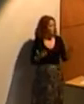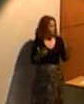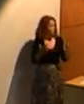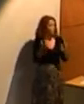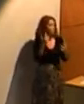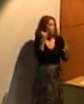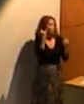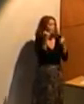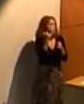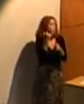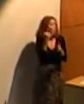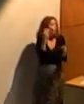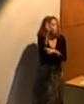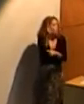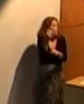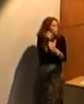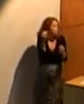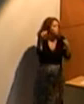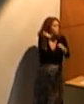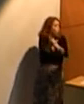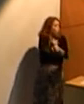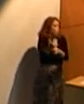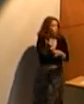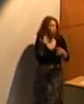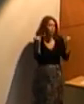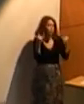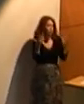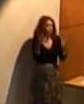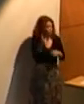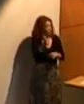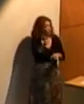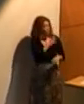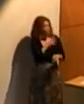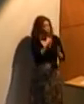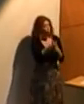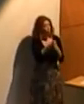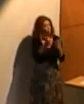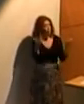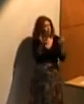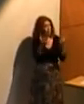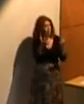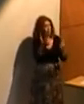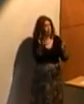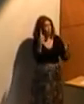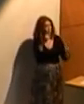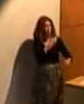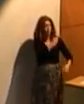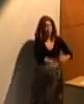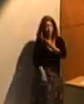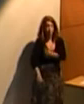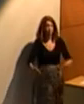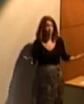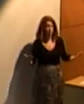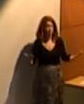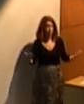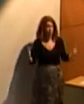fiction jusqu'où ça peut aller mais elle peut aussi décider de demander un c'était sa demande de se couper les bras parce qu'elle aurait des prothèses de